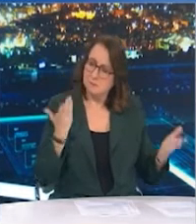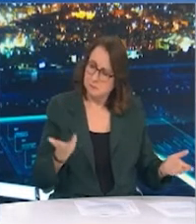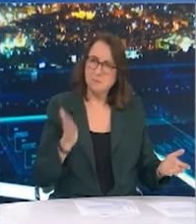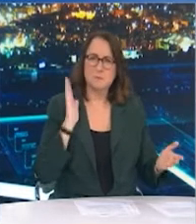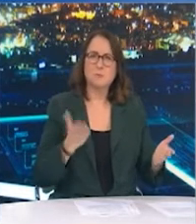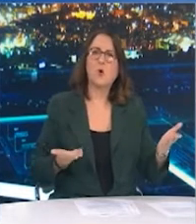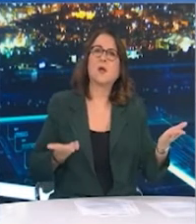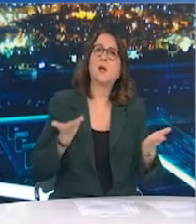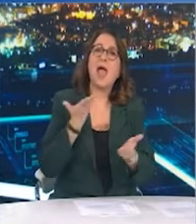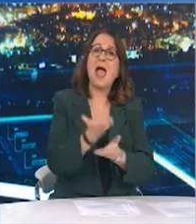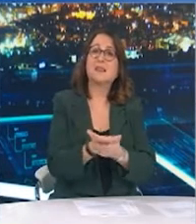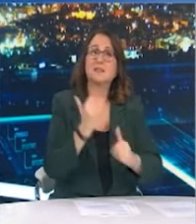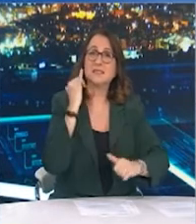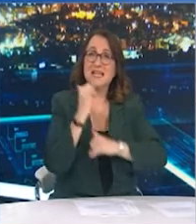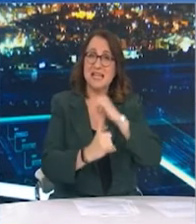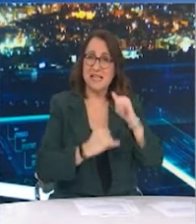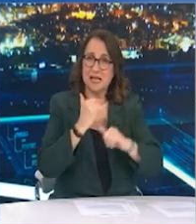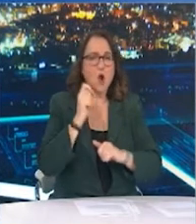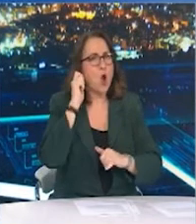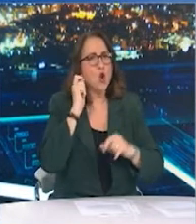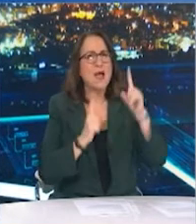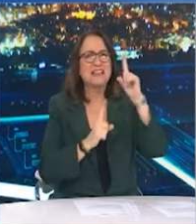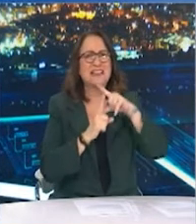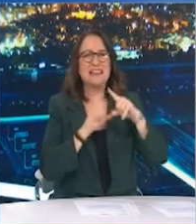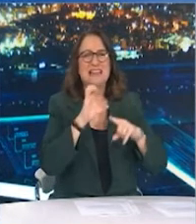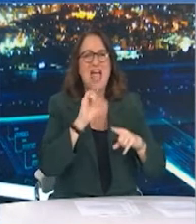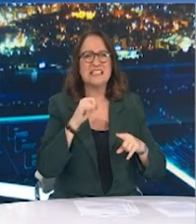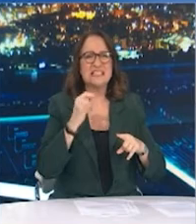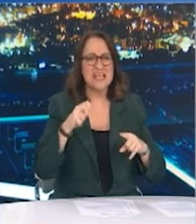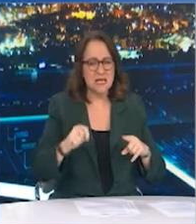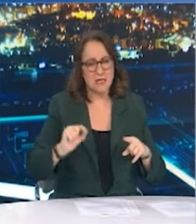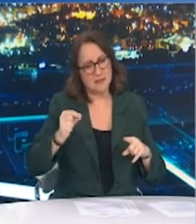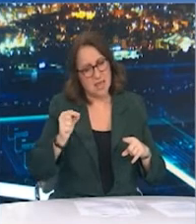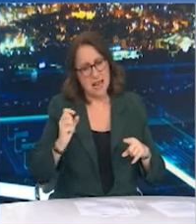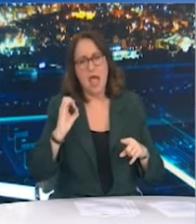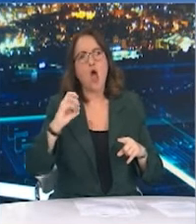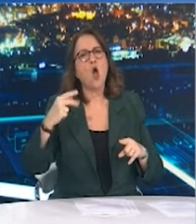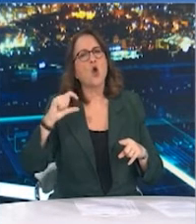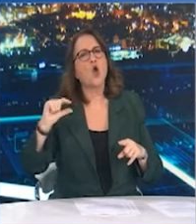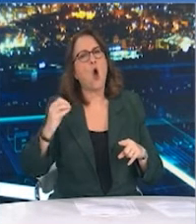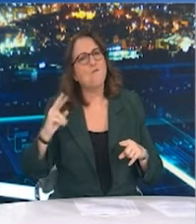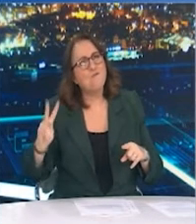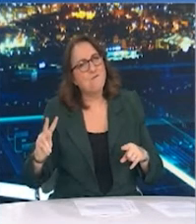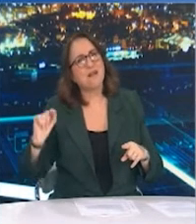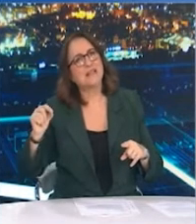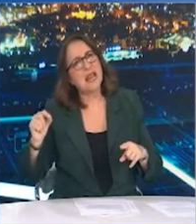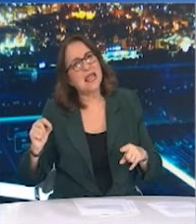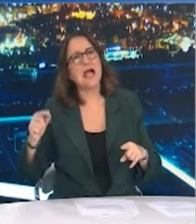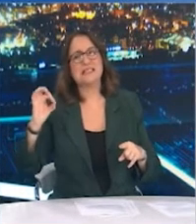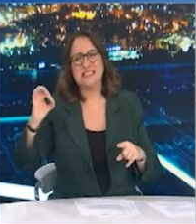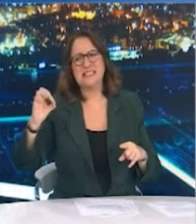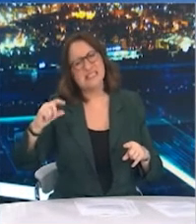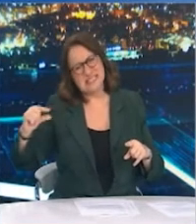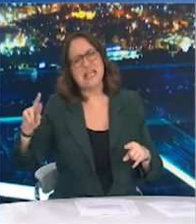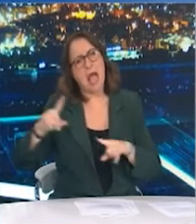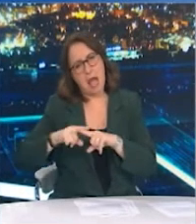δωρεάν δειγματοληπτικό έλεγχο στη σελίδα testing.gov.gr. Επανέρχομαι στη λειτουργία των σχολείων και θα ήθελα να σημειωθεί